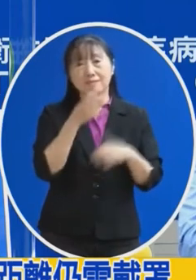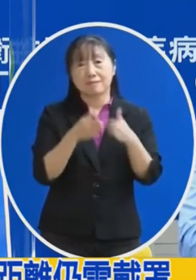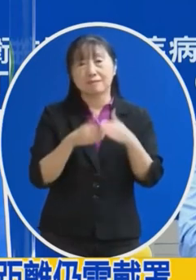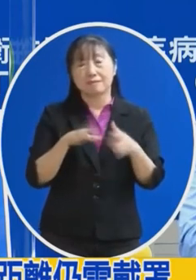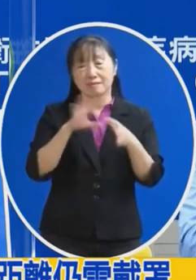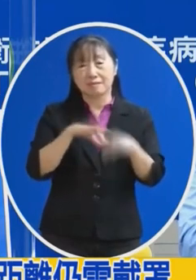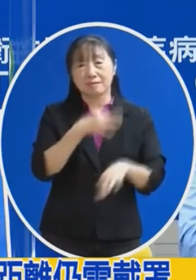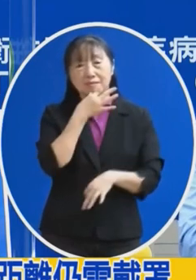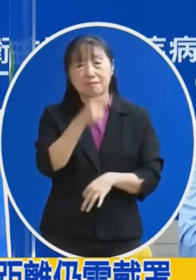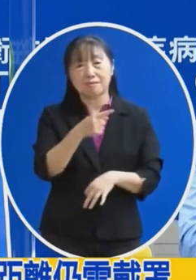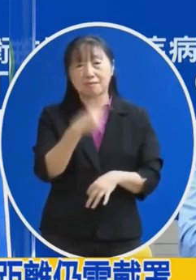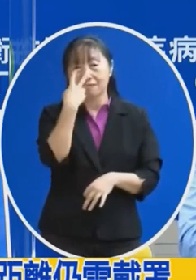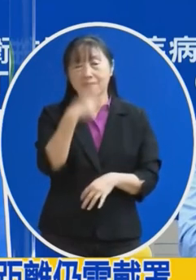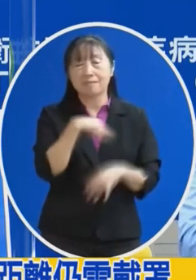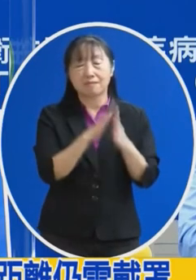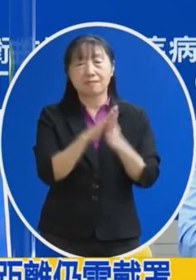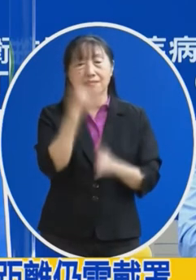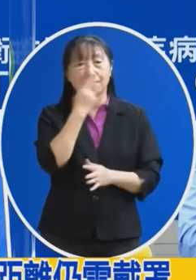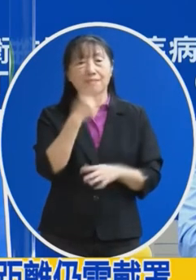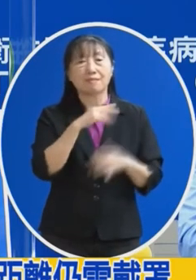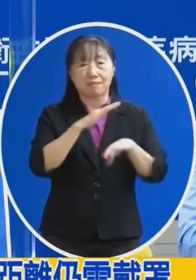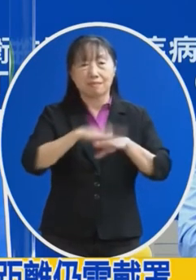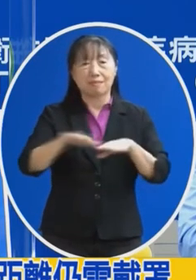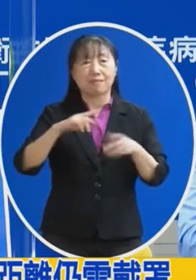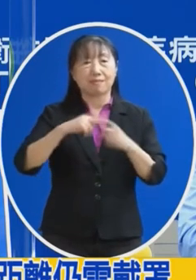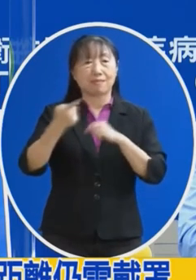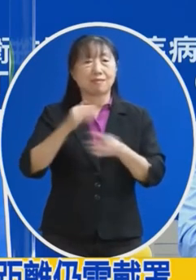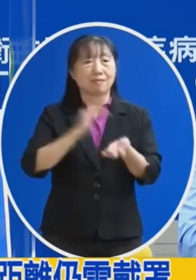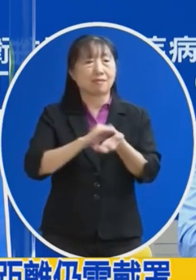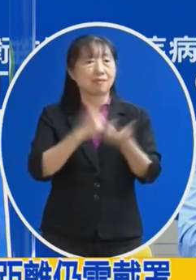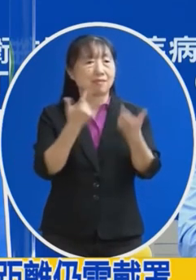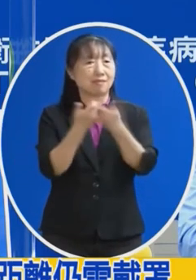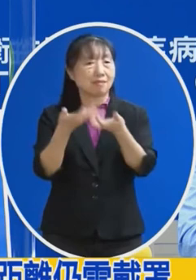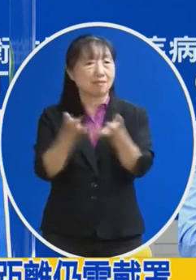险，我们会跟医疗应变组来做讨论。